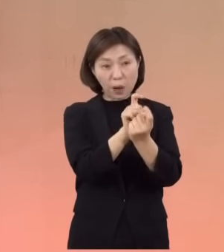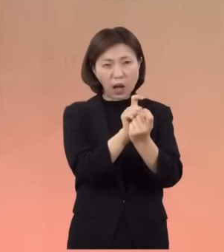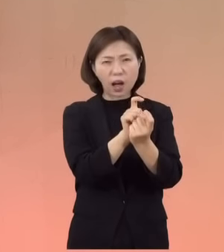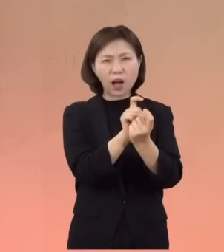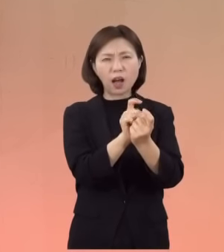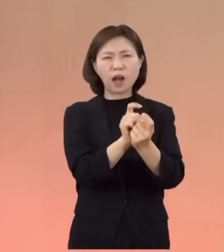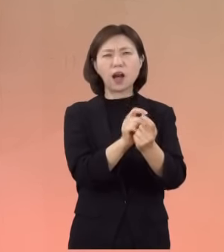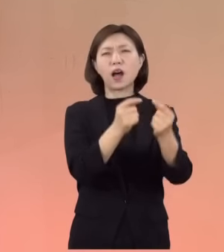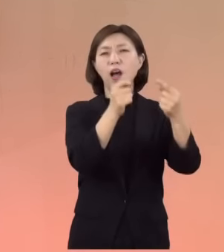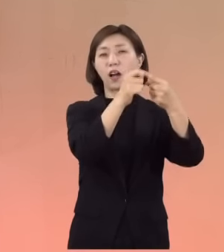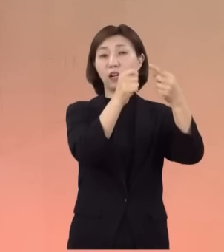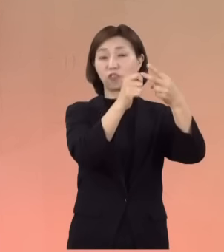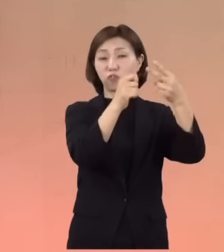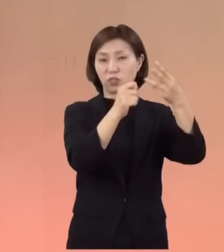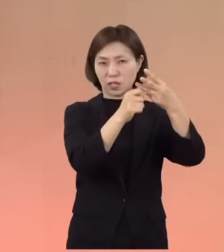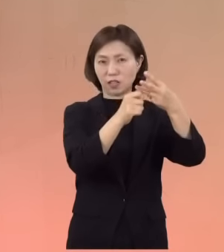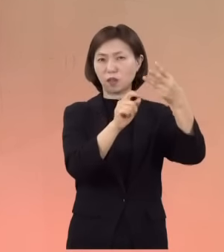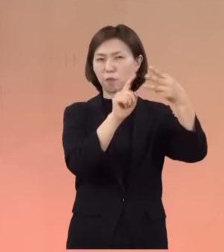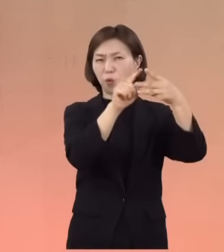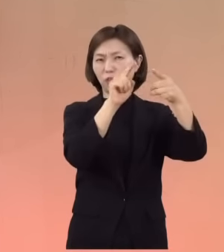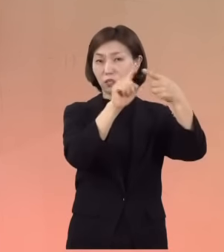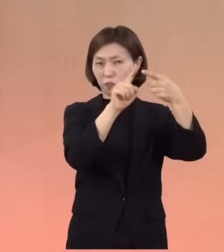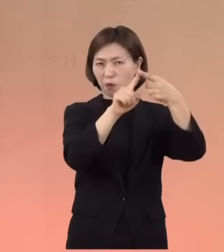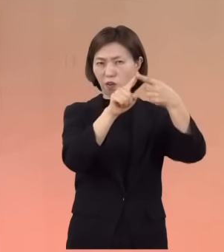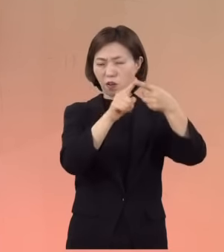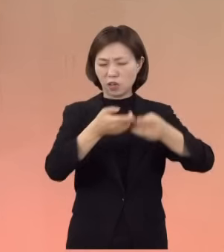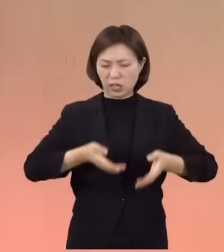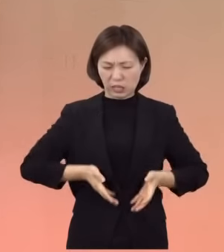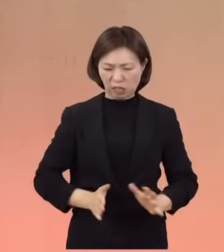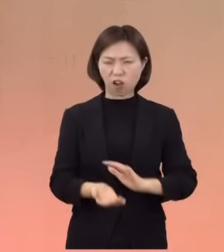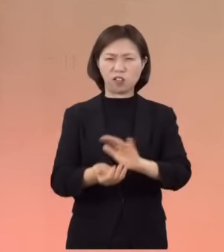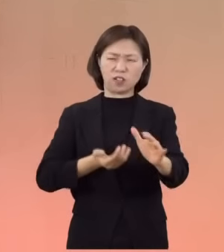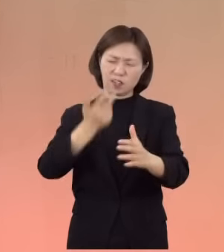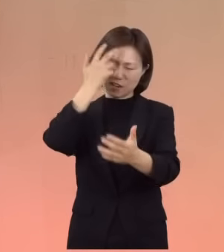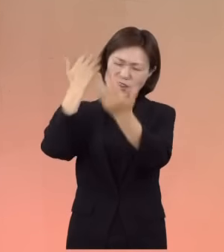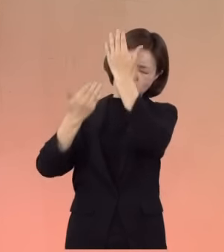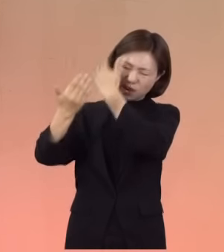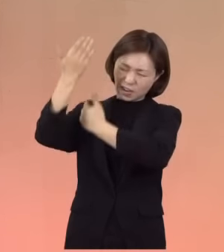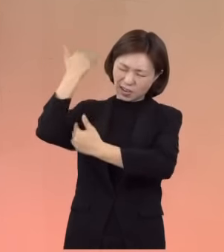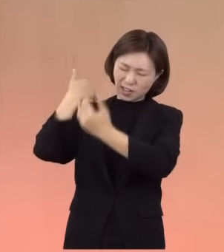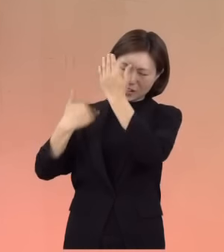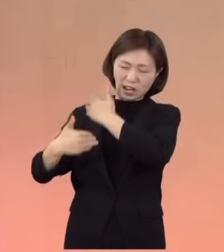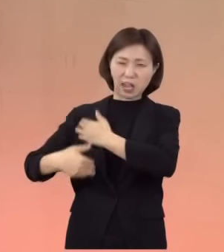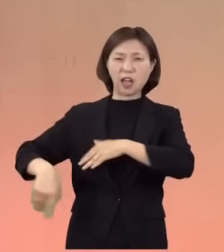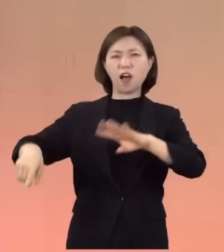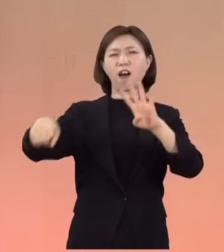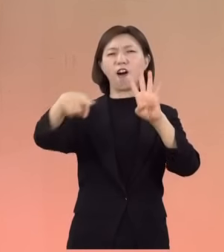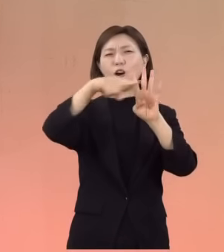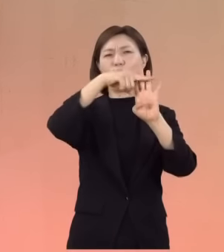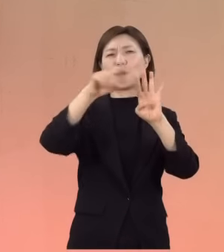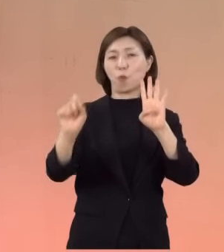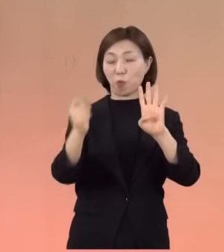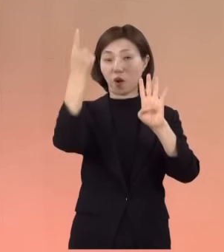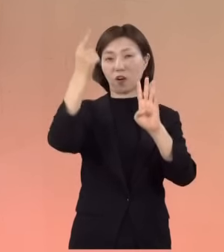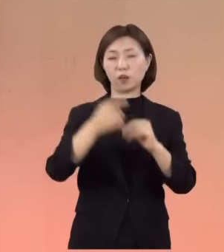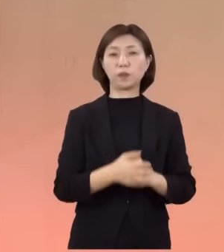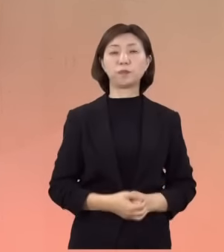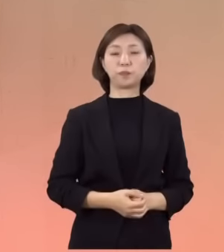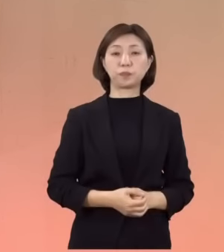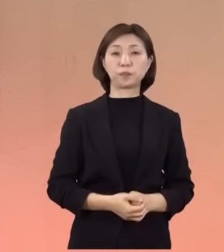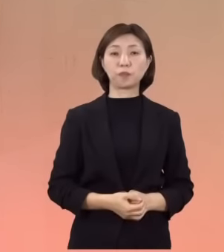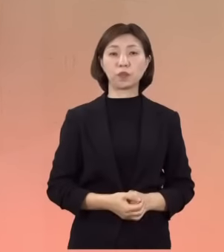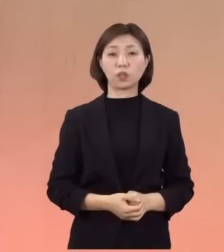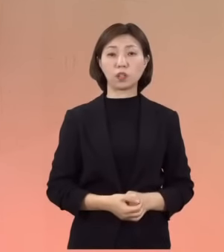있다 첫째 과거 전생 숙세의 업보에 의한 병이 원인이고